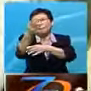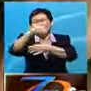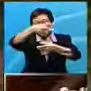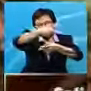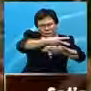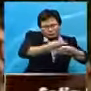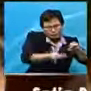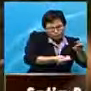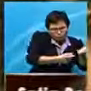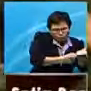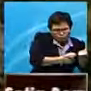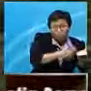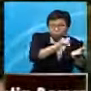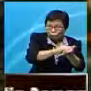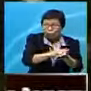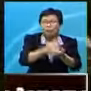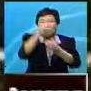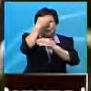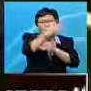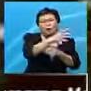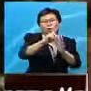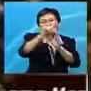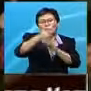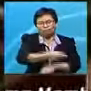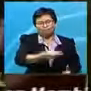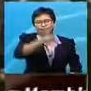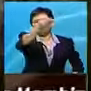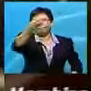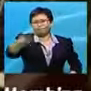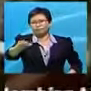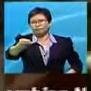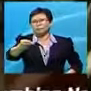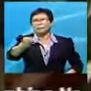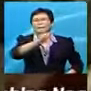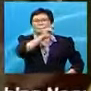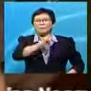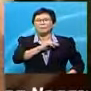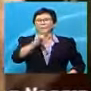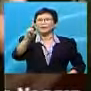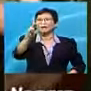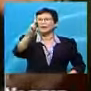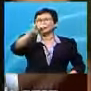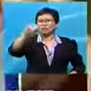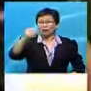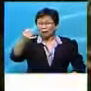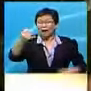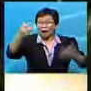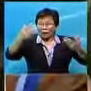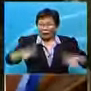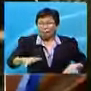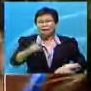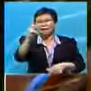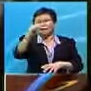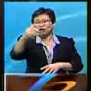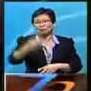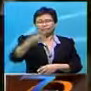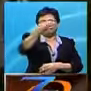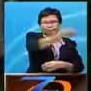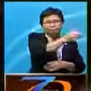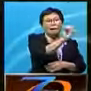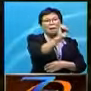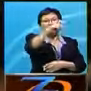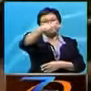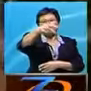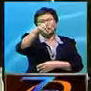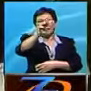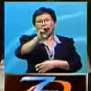pena pemacu berkenaan. Maklumat itu kemudian diserahkan kepada Menteri Belia dan Sukan Khairi Jamaluddin sebelum Khairi menyerahkan kepada SPRM